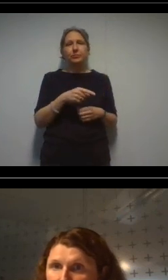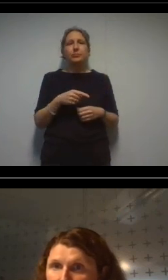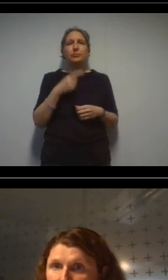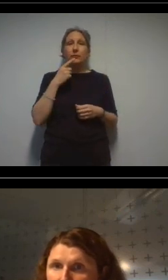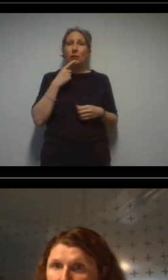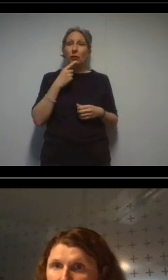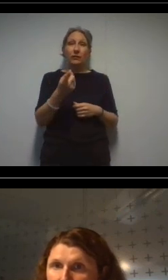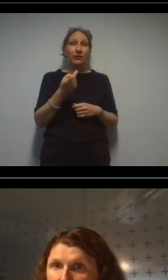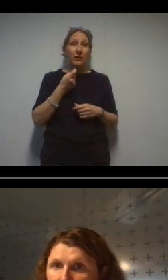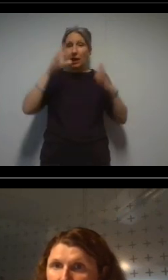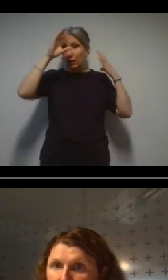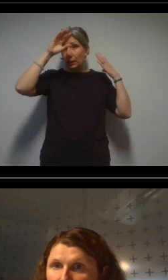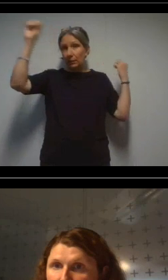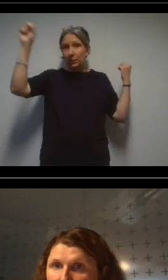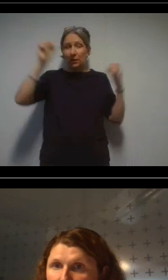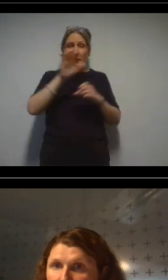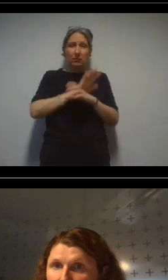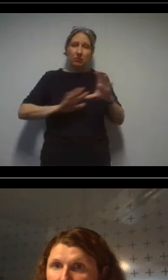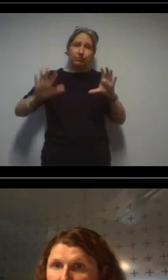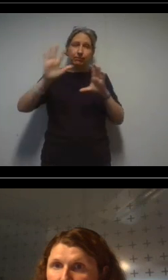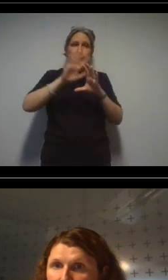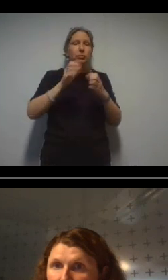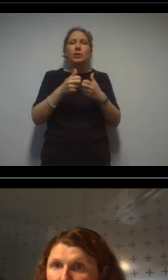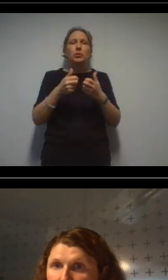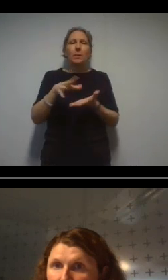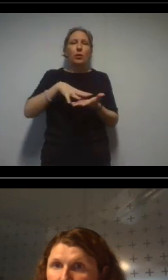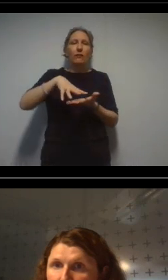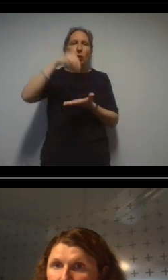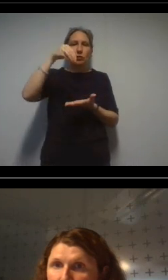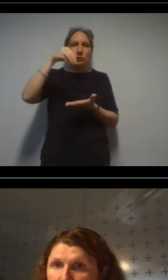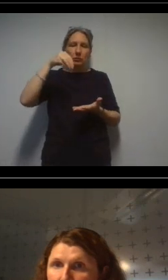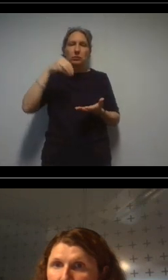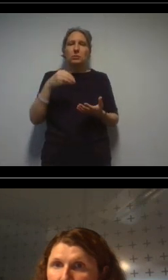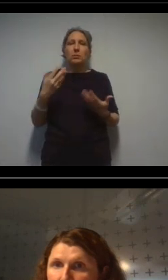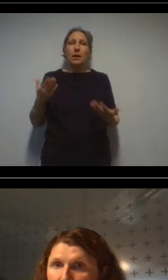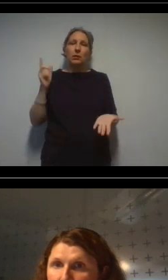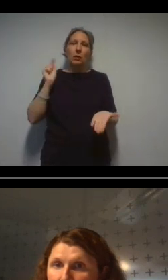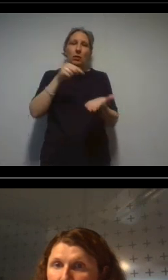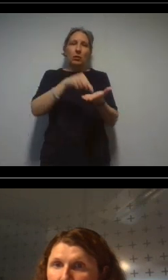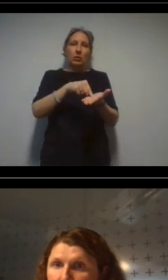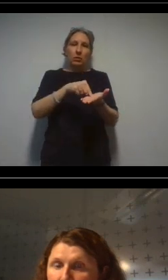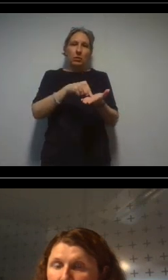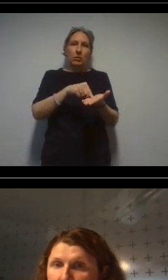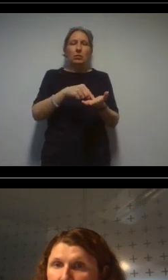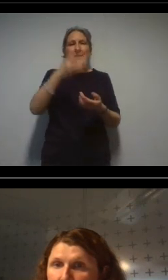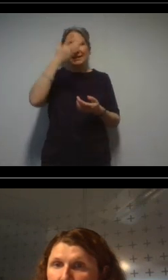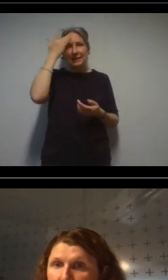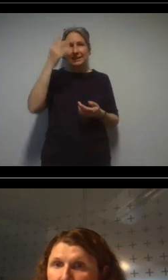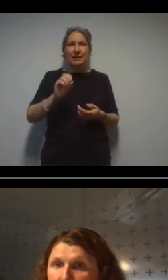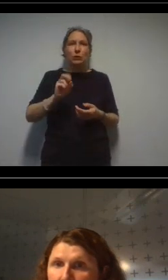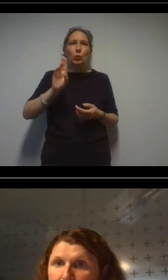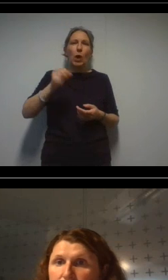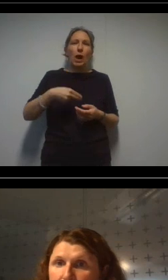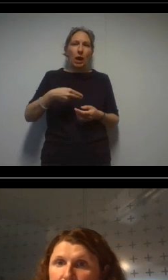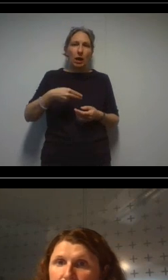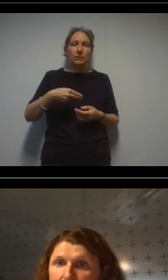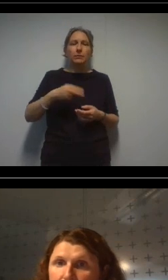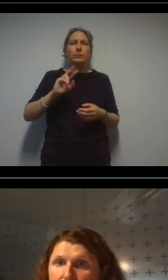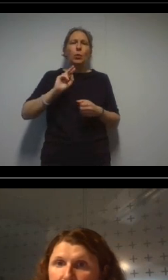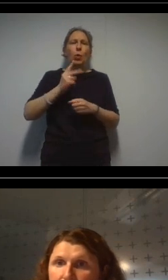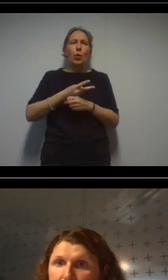Donc, par exemple, je prends le forum d'Île-de-France, il se déroule maintenant à l'hôtel de région à Saint-Ouen et on convie tous les jeunes